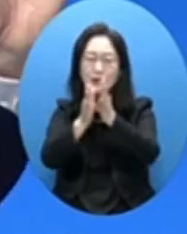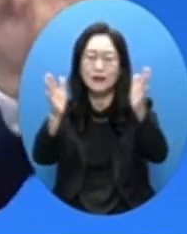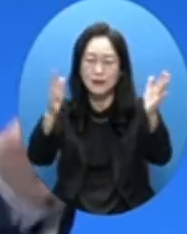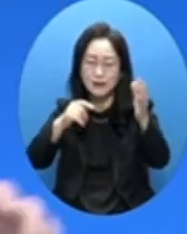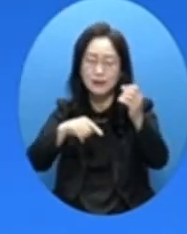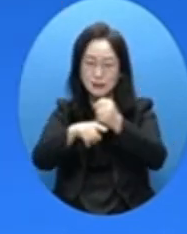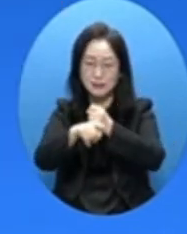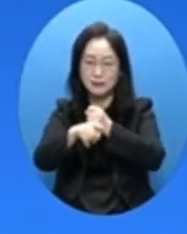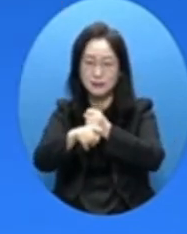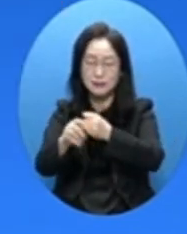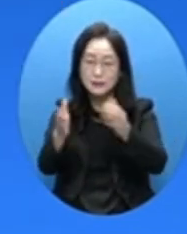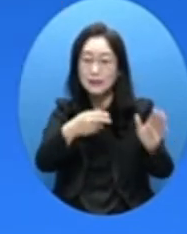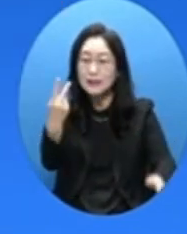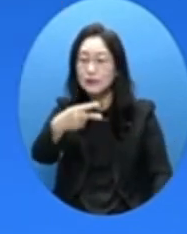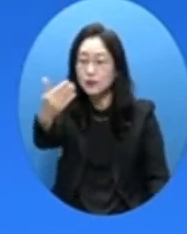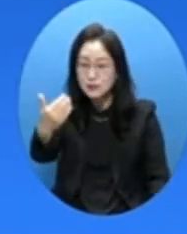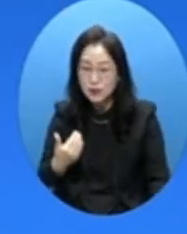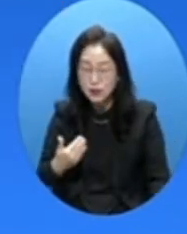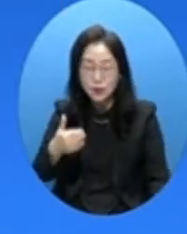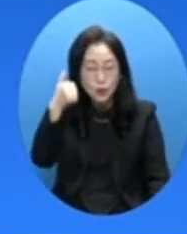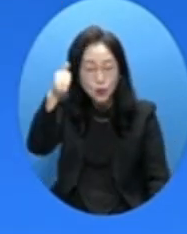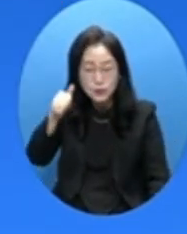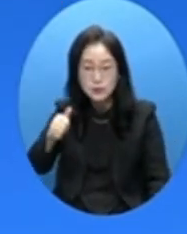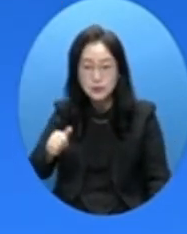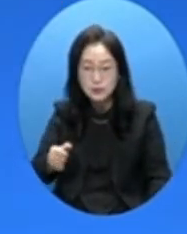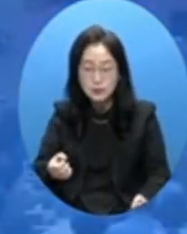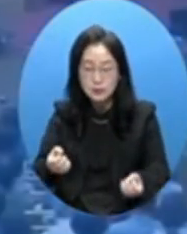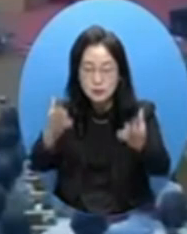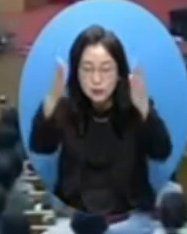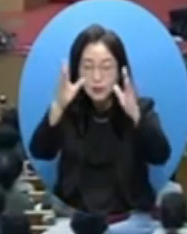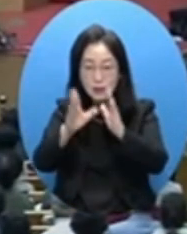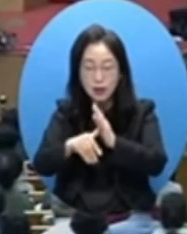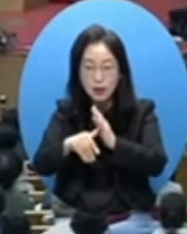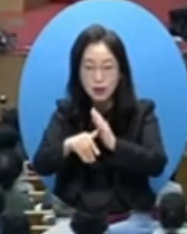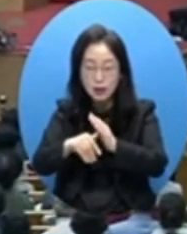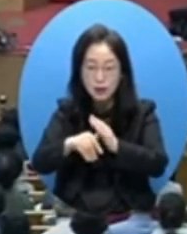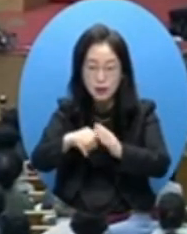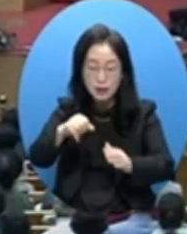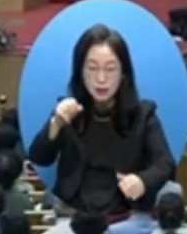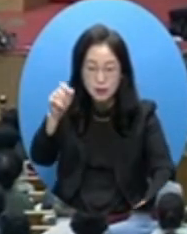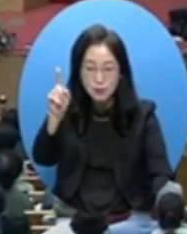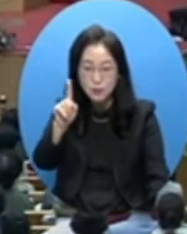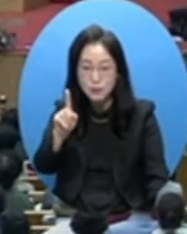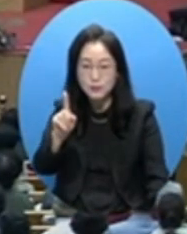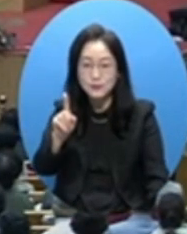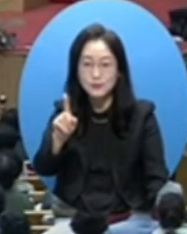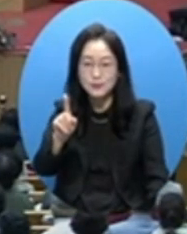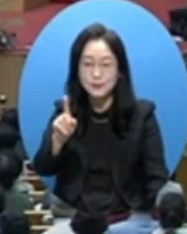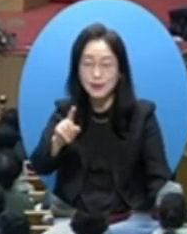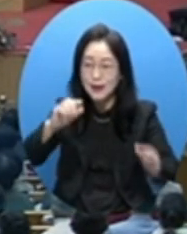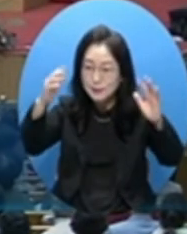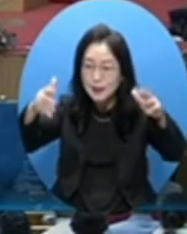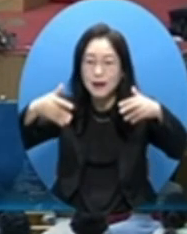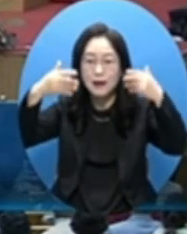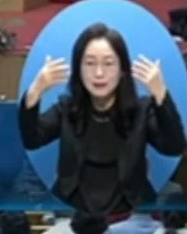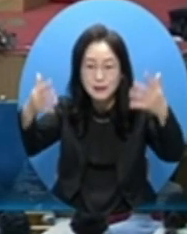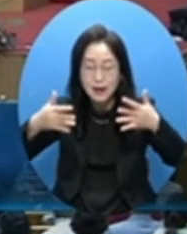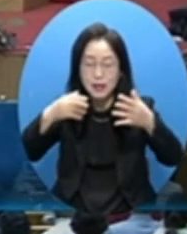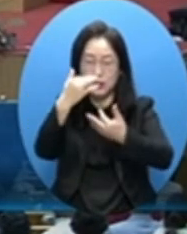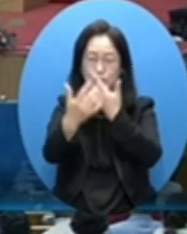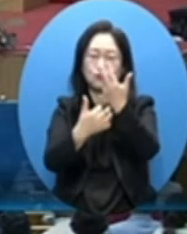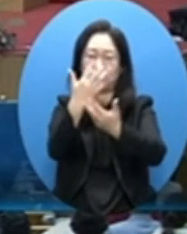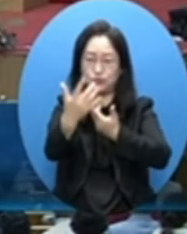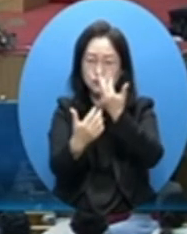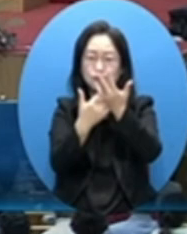전 운전날 성령이 가능하실 때 그 현상을 보니까 바람과 불과